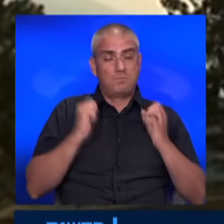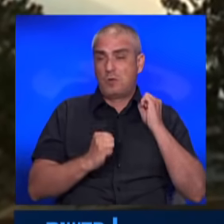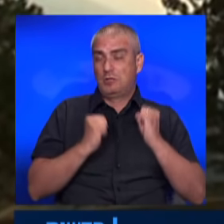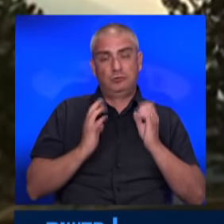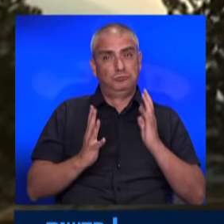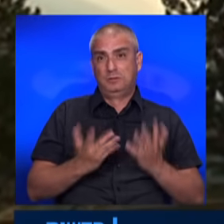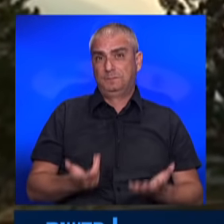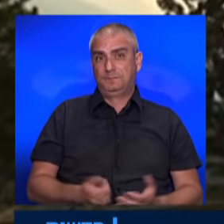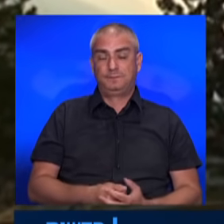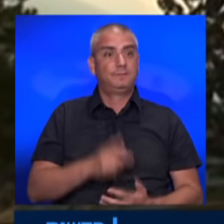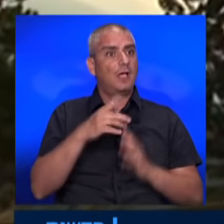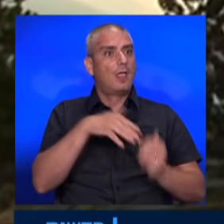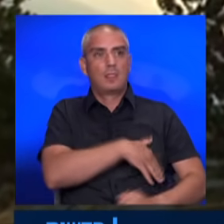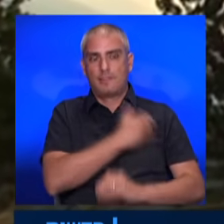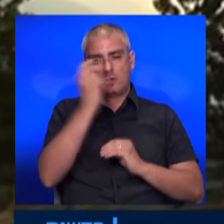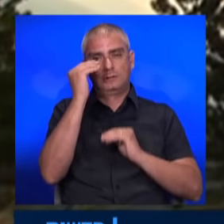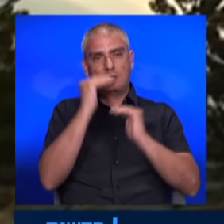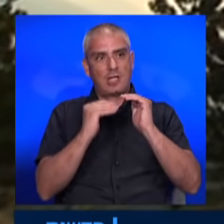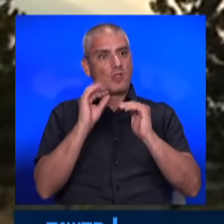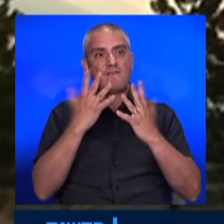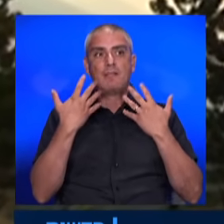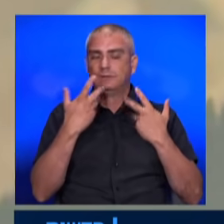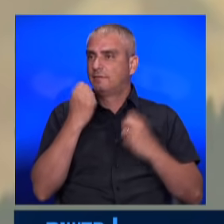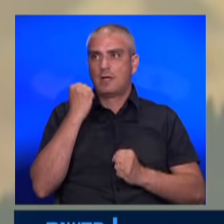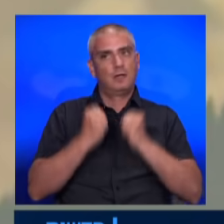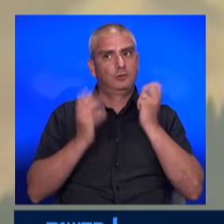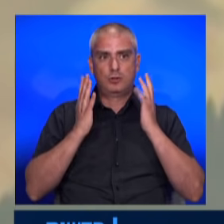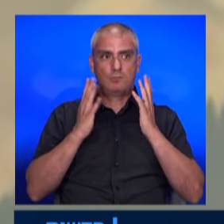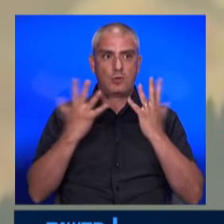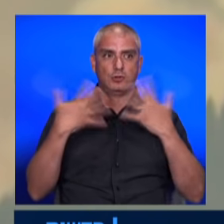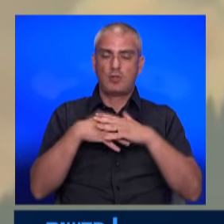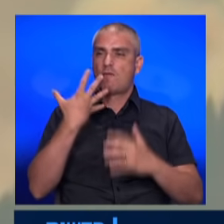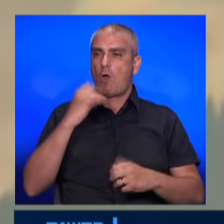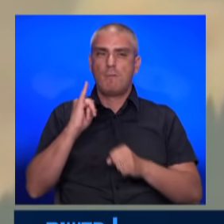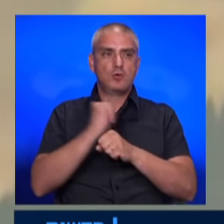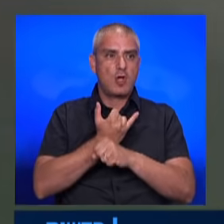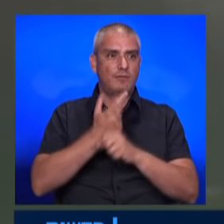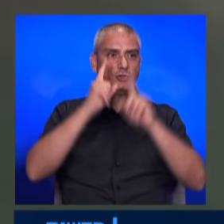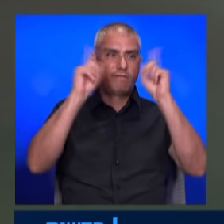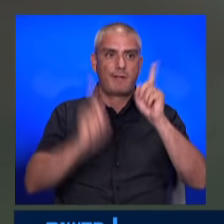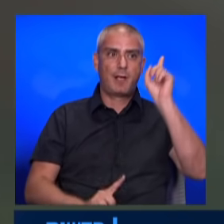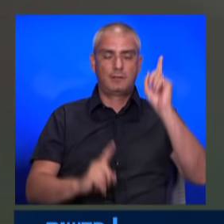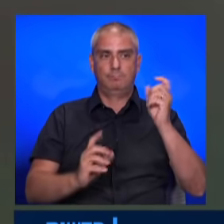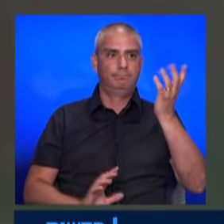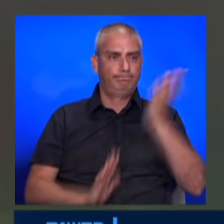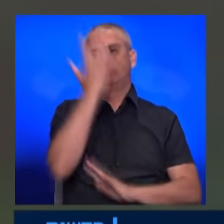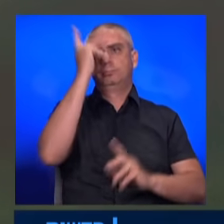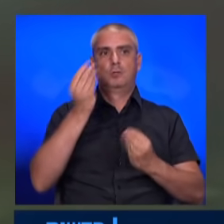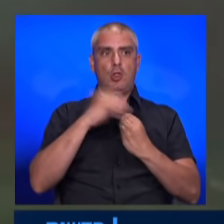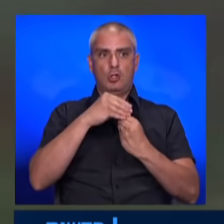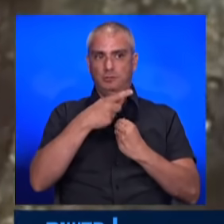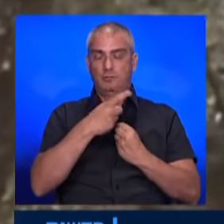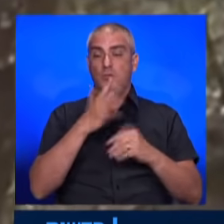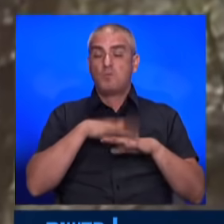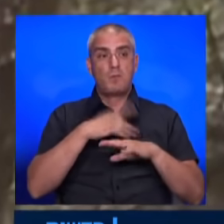hurt. הטמפרטורות ירדו קצת, אבל תנאי מזג האוויר קשים מאוד. שילוב של חום, יובש וברקים מזדמנים מצית שריפות נוספות,